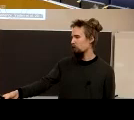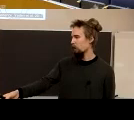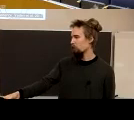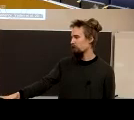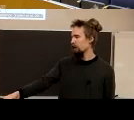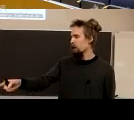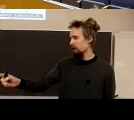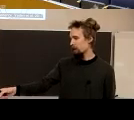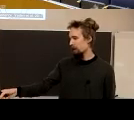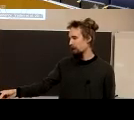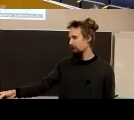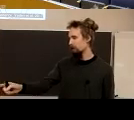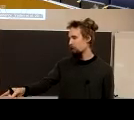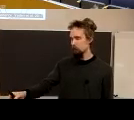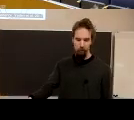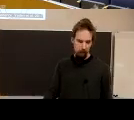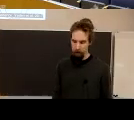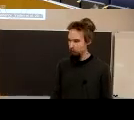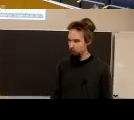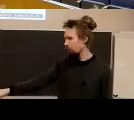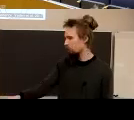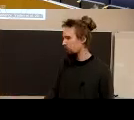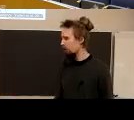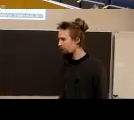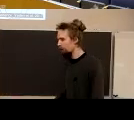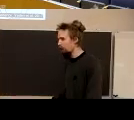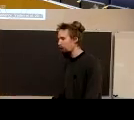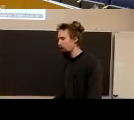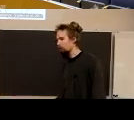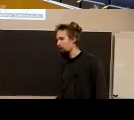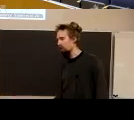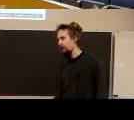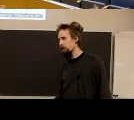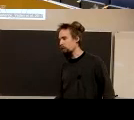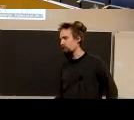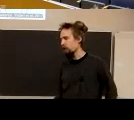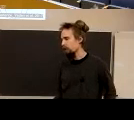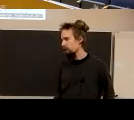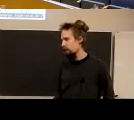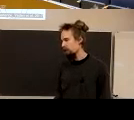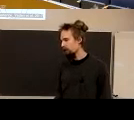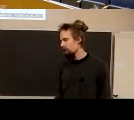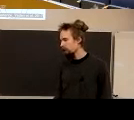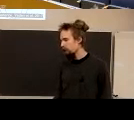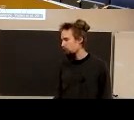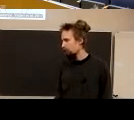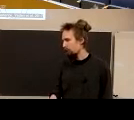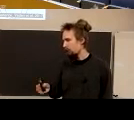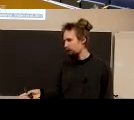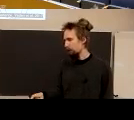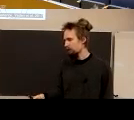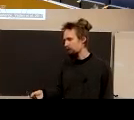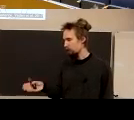hetkelliset kokemukset pidempiaikaisista muutoksista. Tuossa on tuo kuva alla, on just tämmöisestä erinomaisesta Jadenin ja